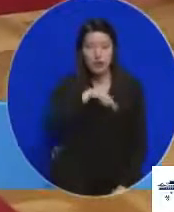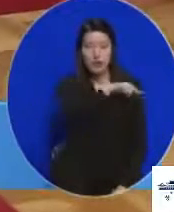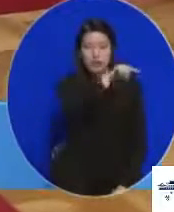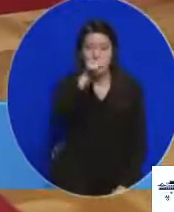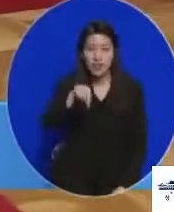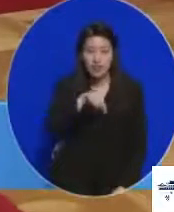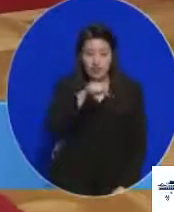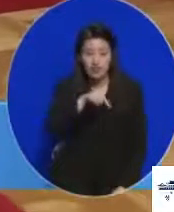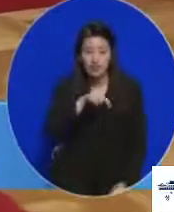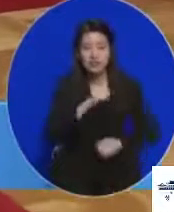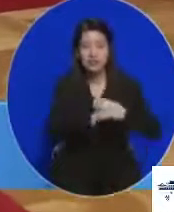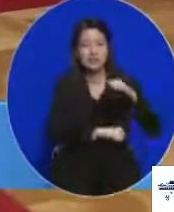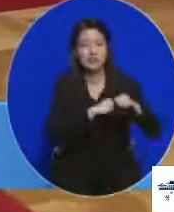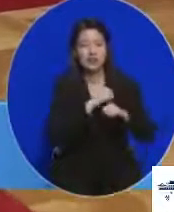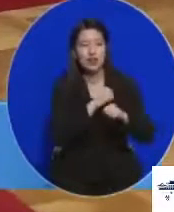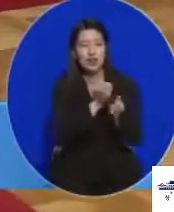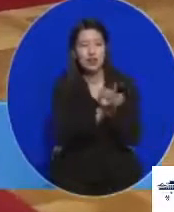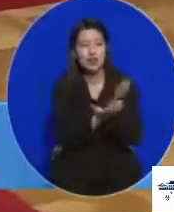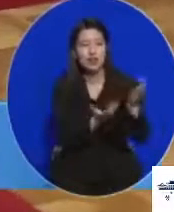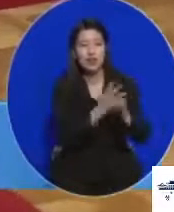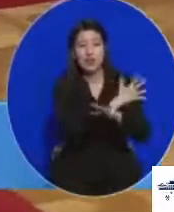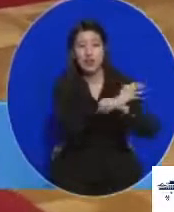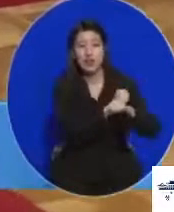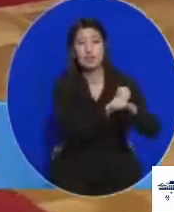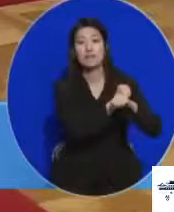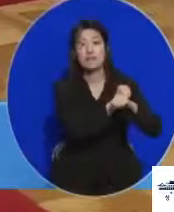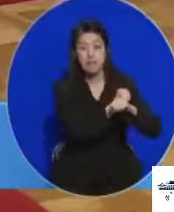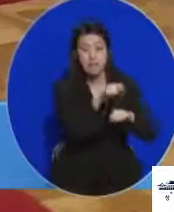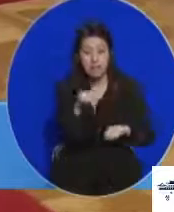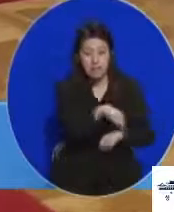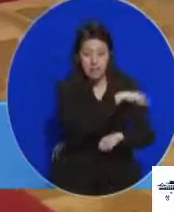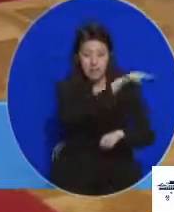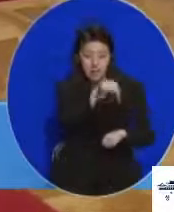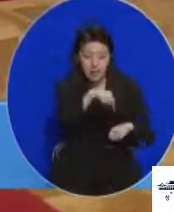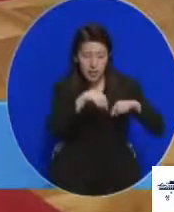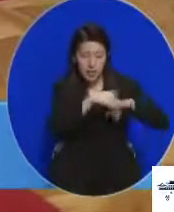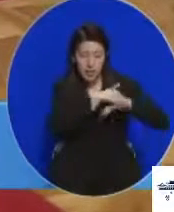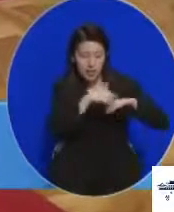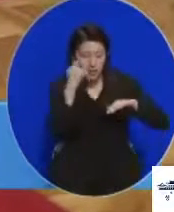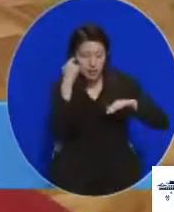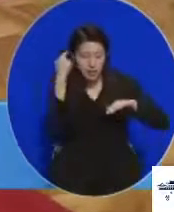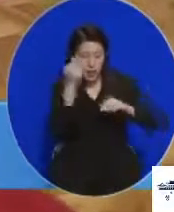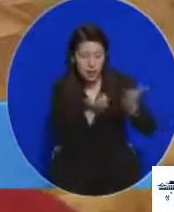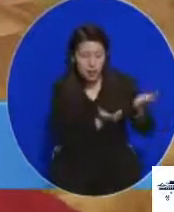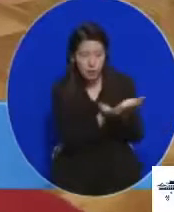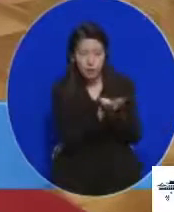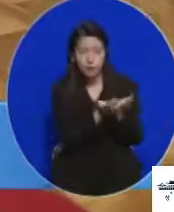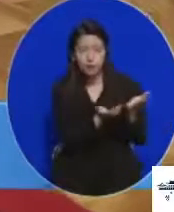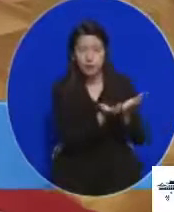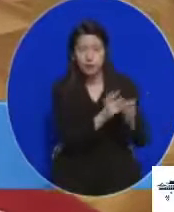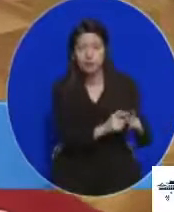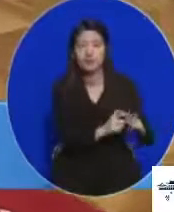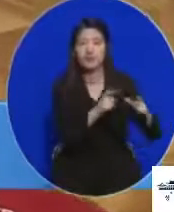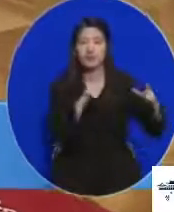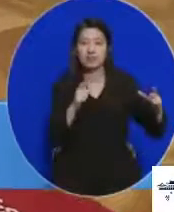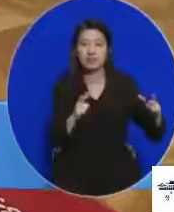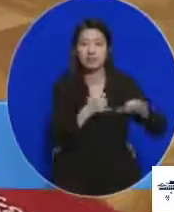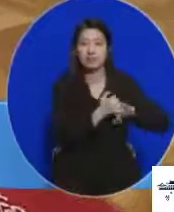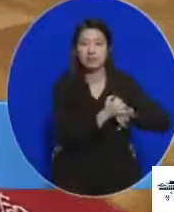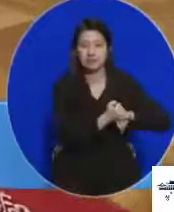fta 에 속도를 높여 친 남방 신 북방 국가들과 이 교류와 협력을 느끼게